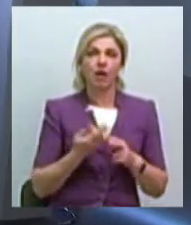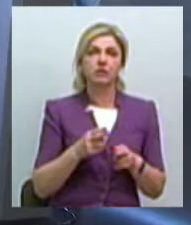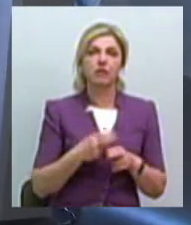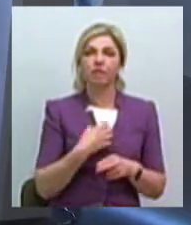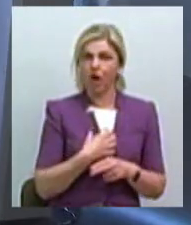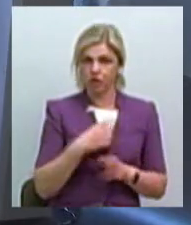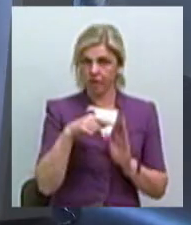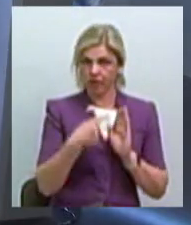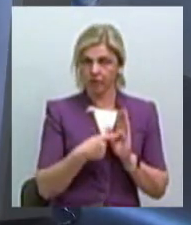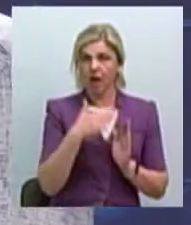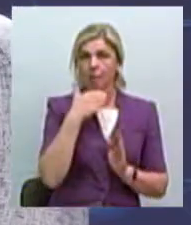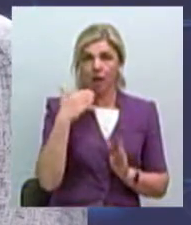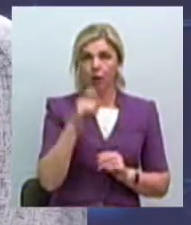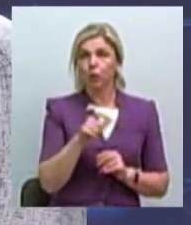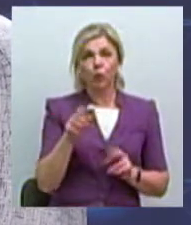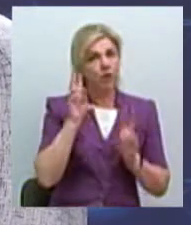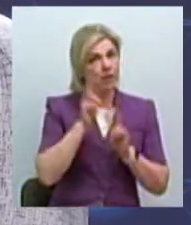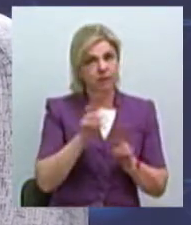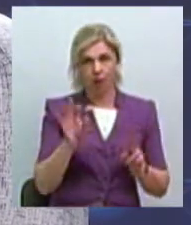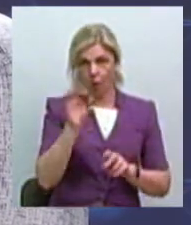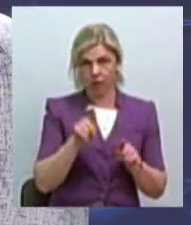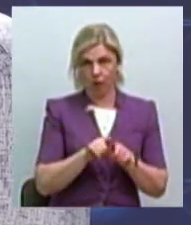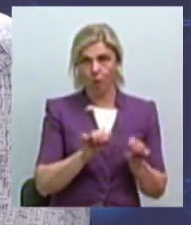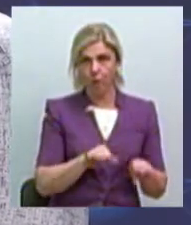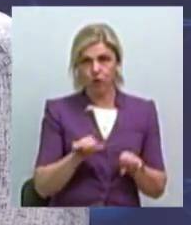запитання. Багато людей не знають про таку можливість, а